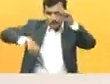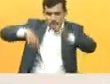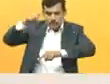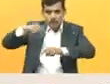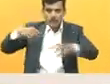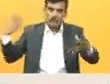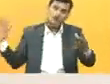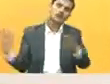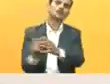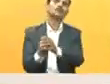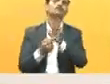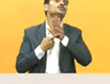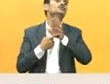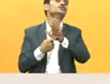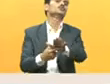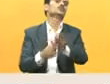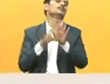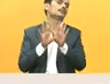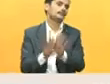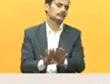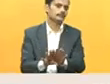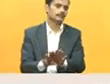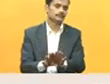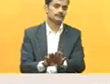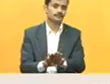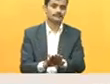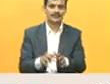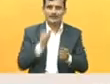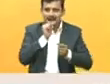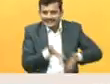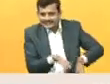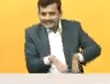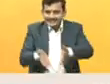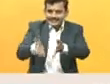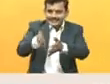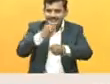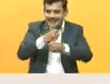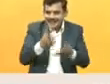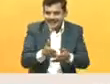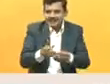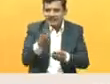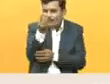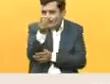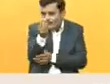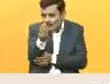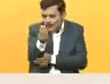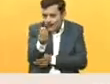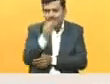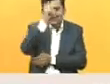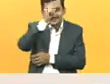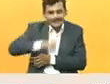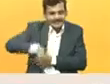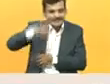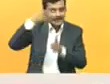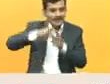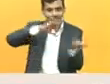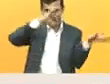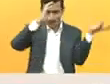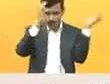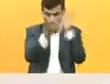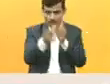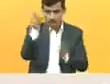का उत्सव मनाता है। संगम की रेती पर पूरे भारत के, पूरे विश्व के लोग जुड़ते